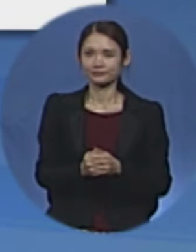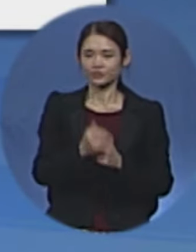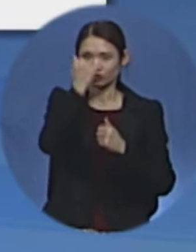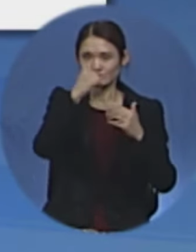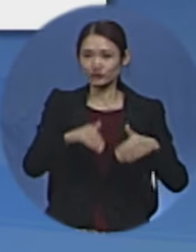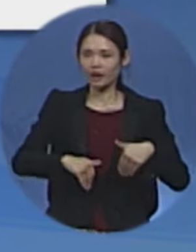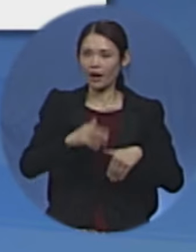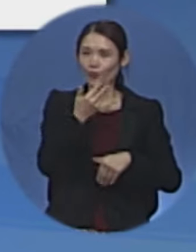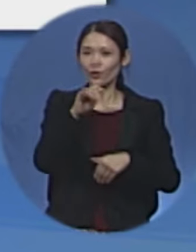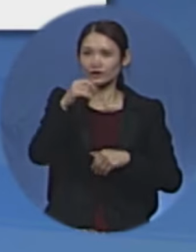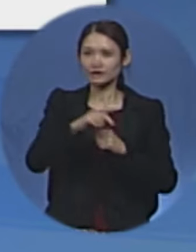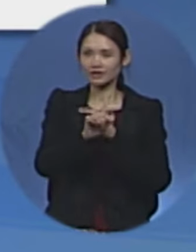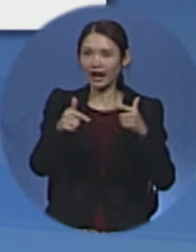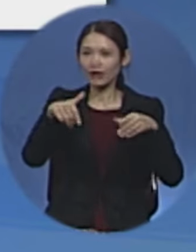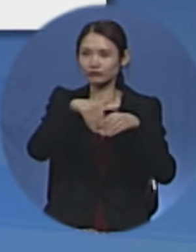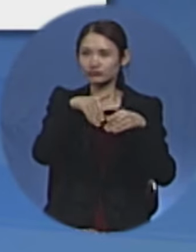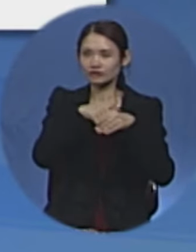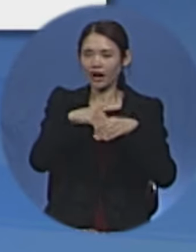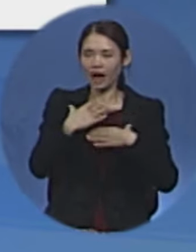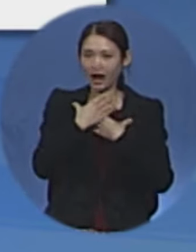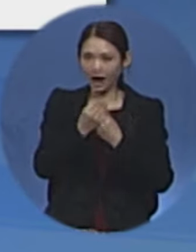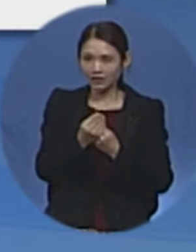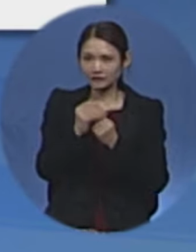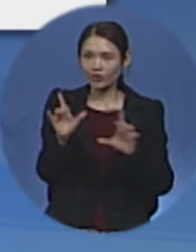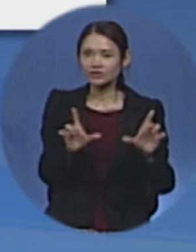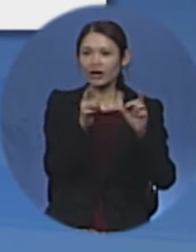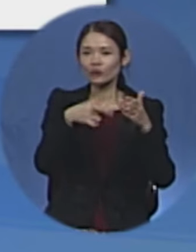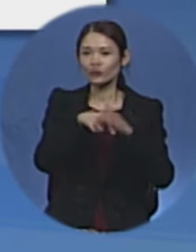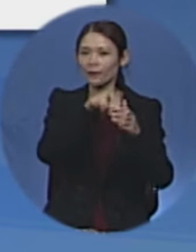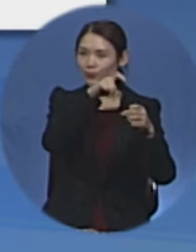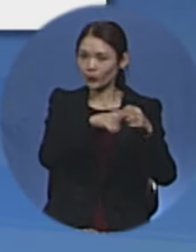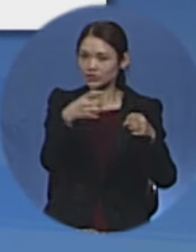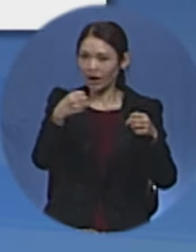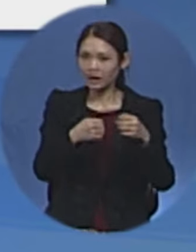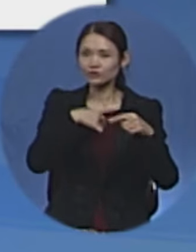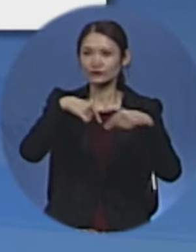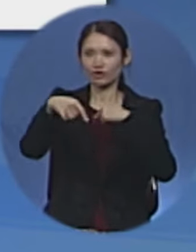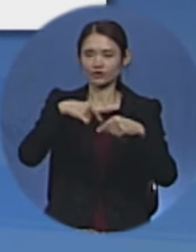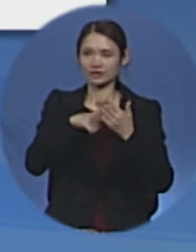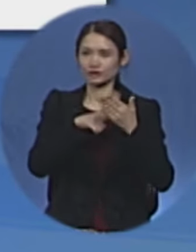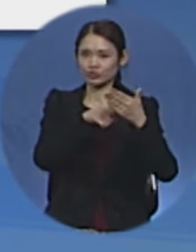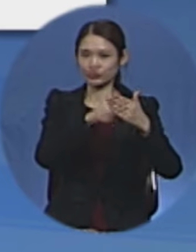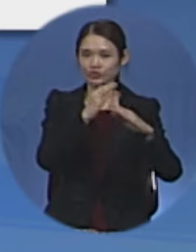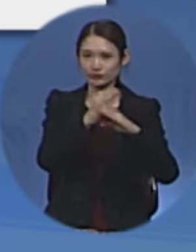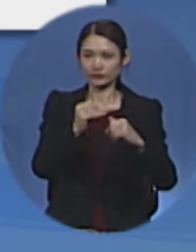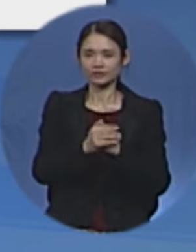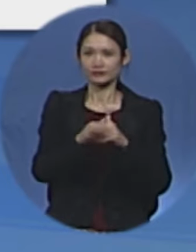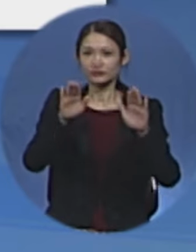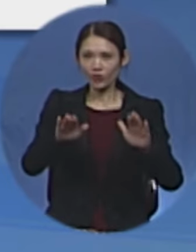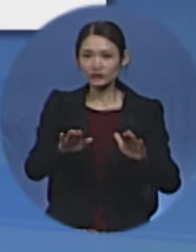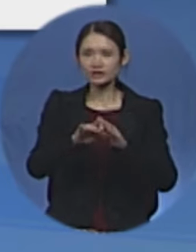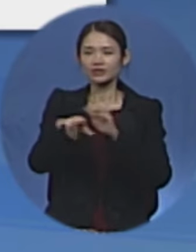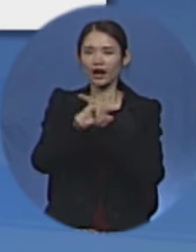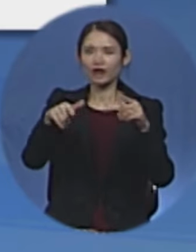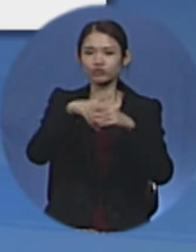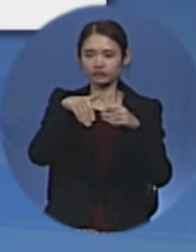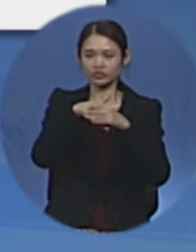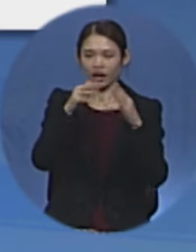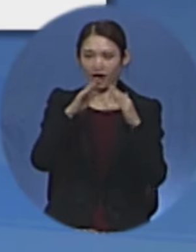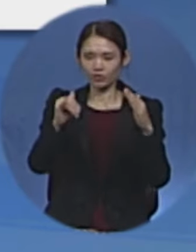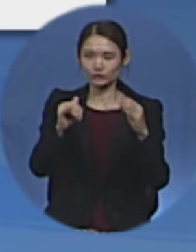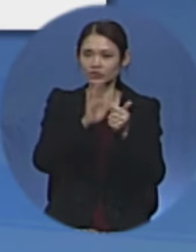충남 홍성군은 다문화 가족의 안정적인 정착을 위해 다양한 다문화 가정 정책을 추진합니다. 현재 다문화 가족